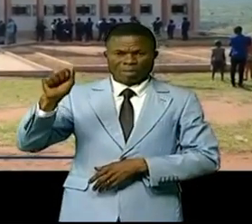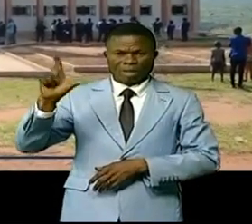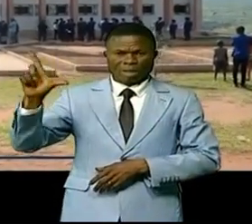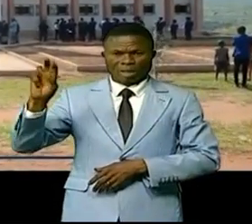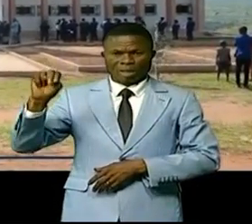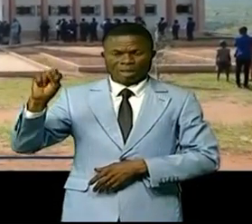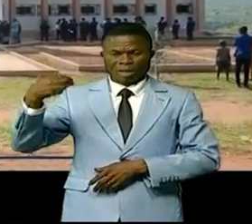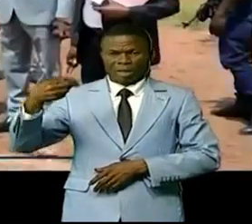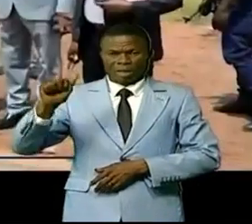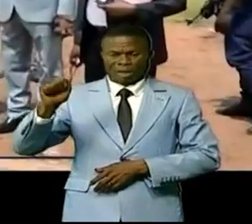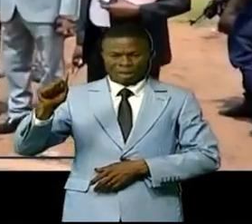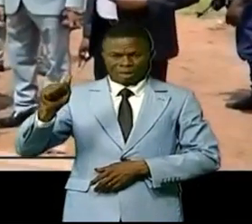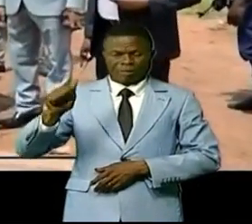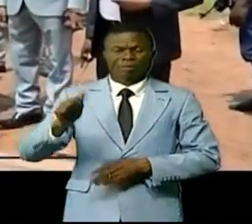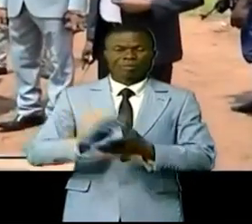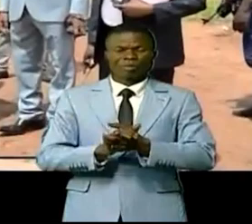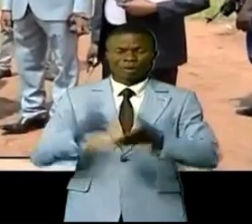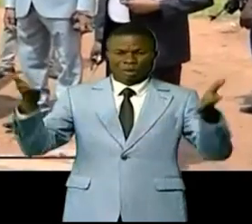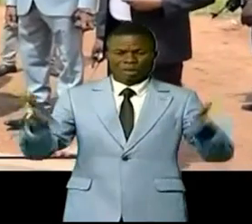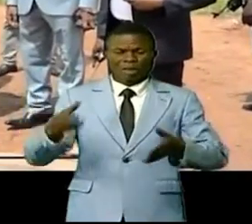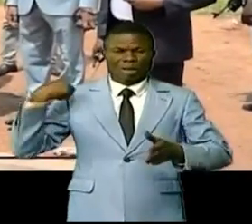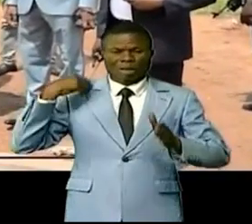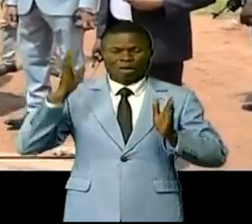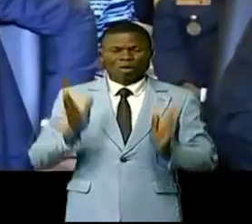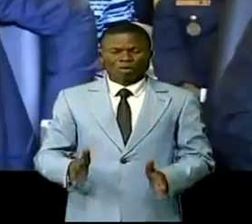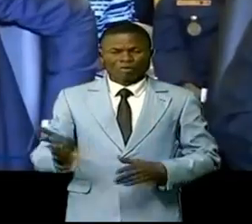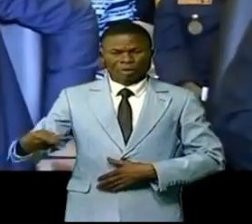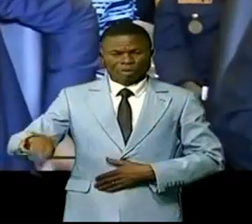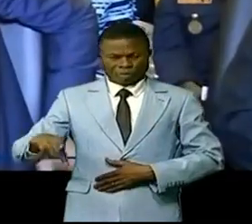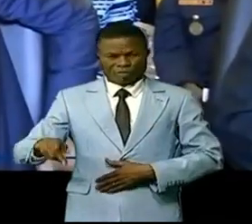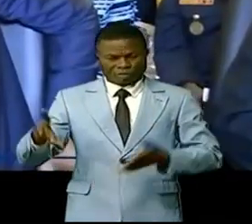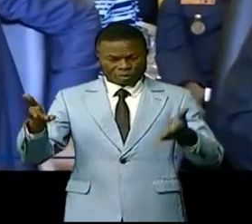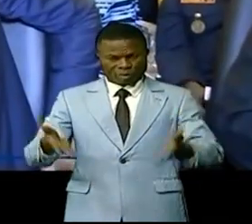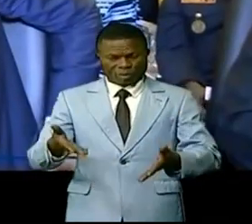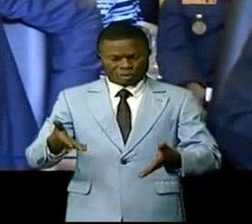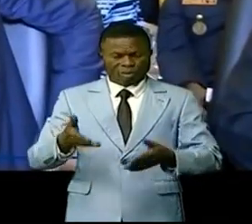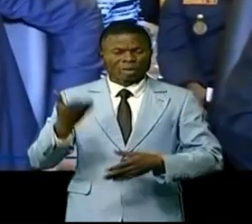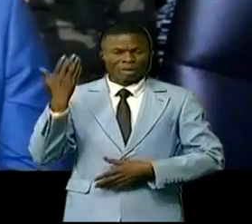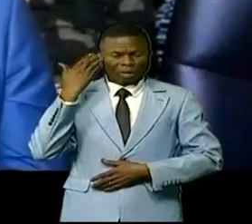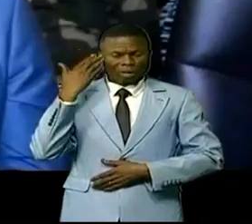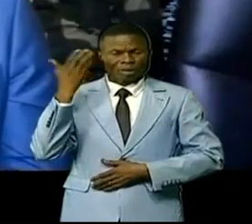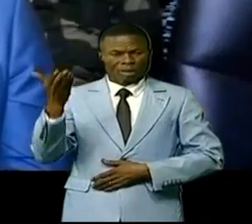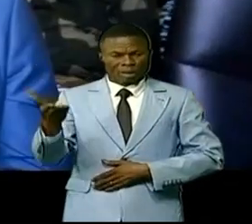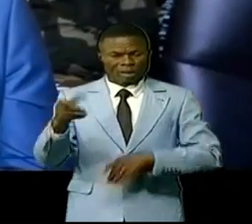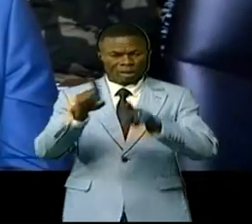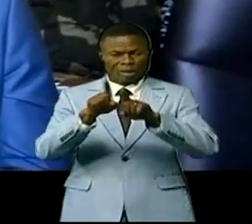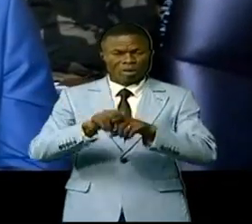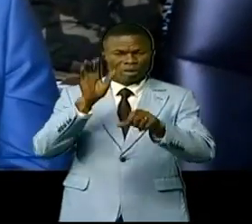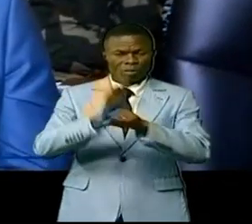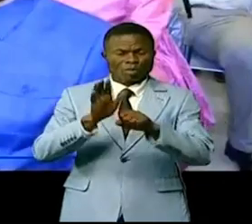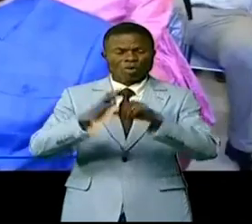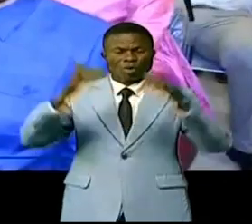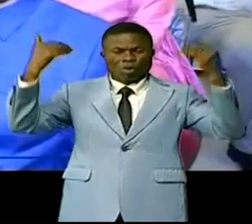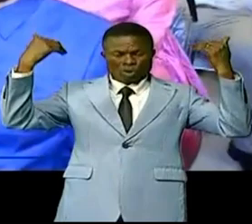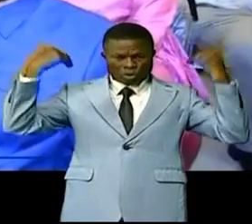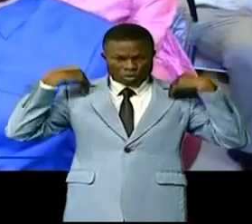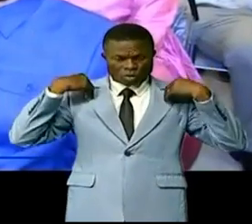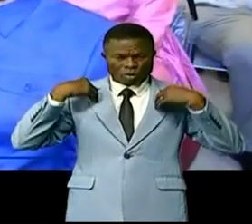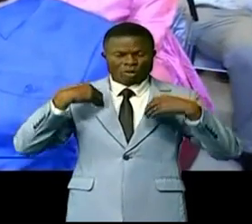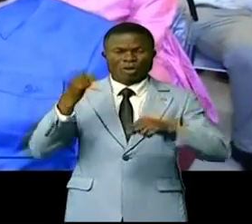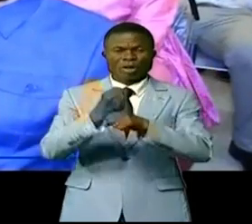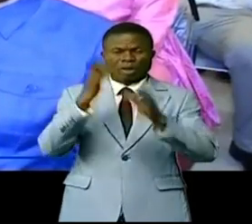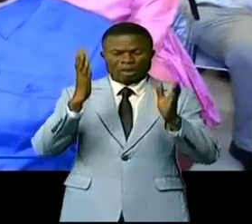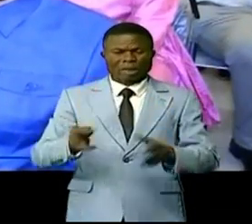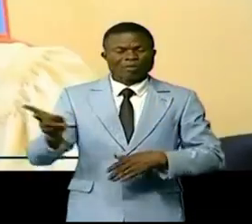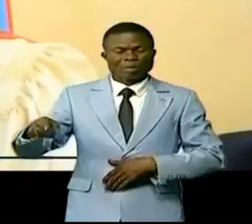de Kanzala, en présence du gouverneur de province, de Denimpiémé Toutkote et de plusieurs autorités et personnalités